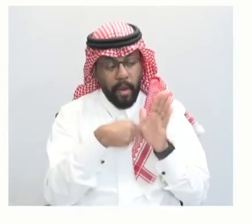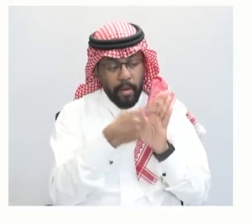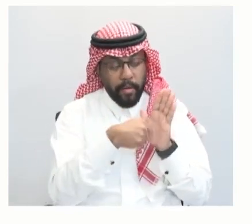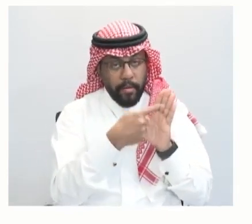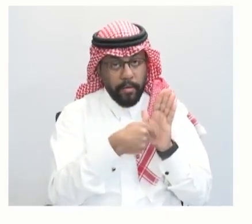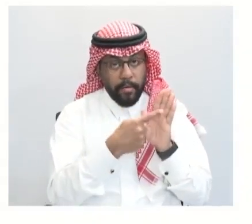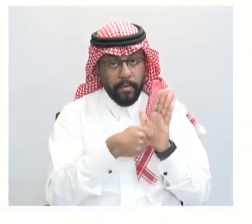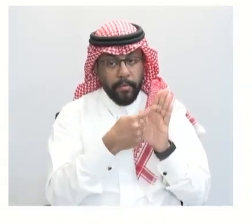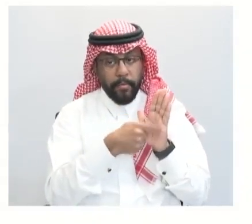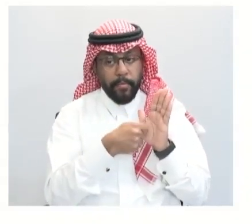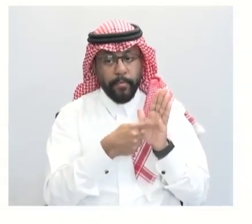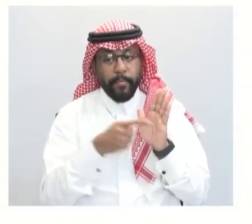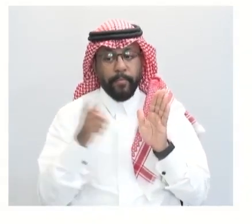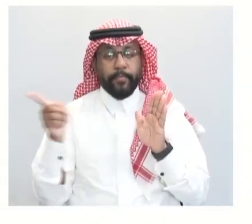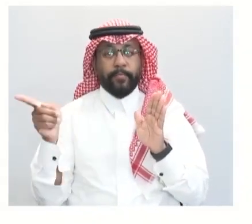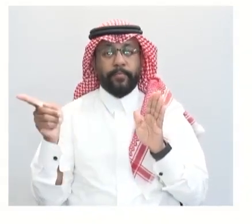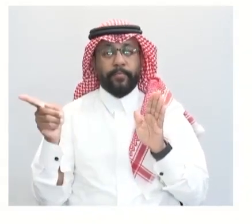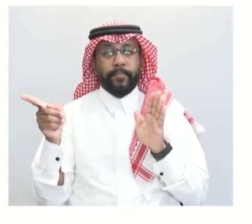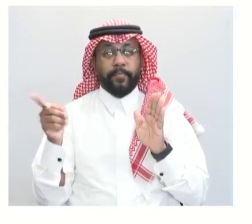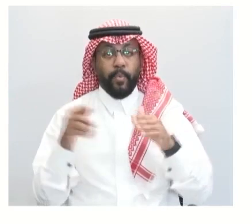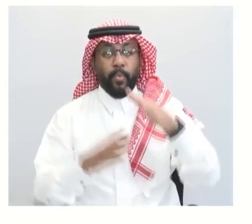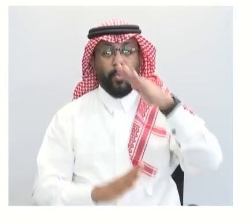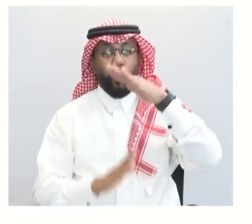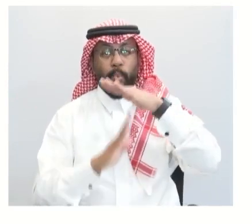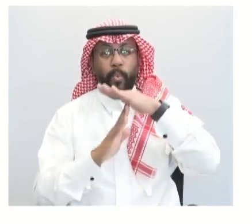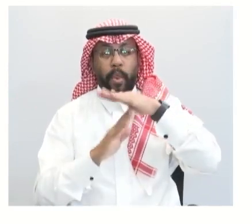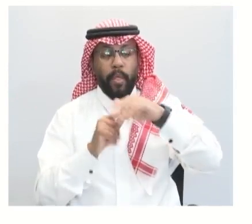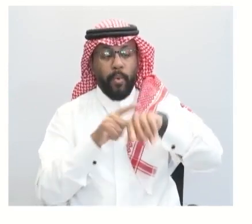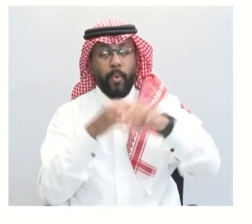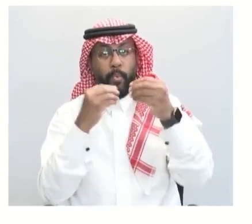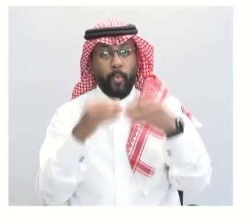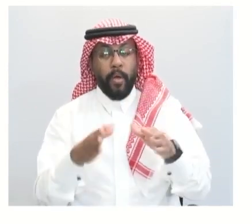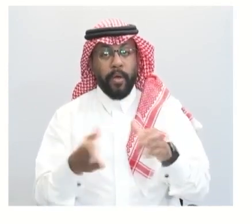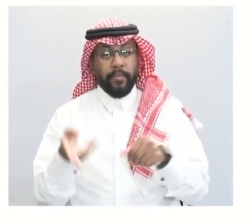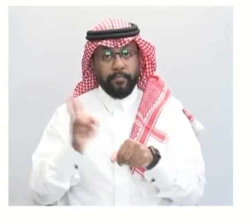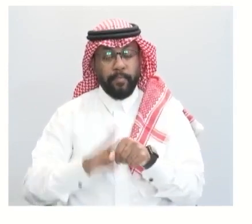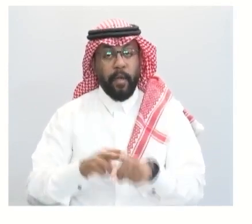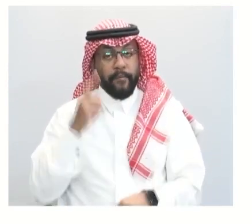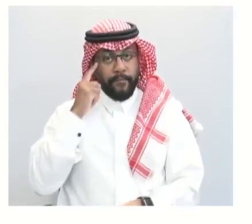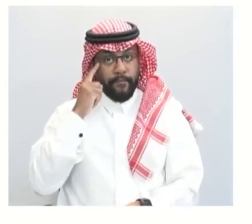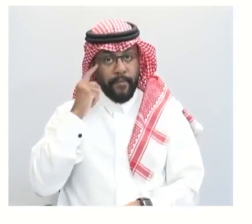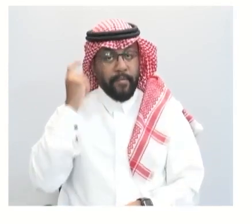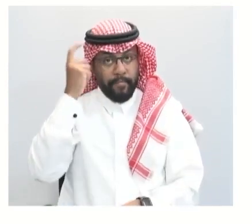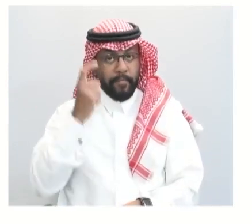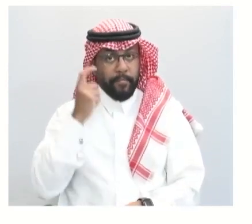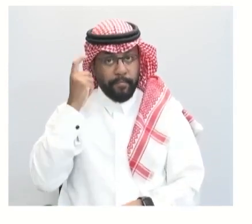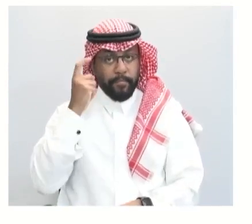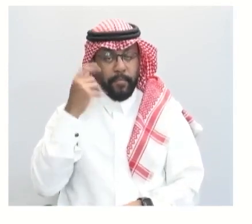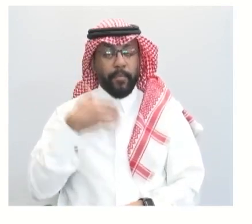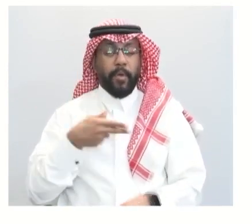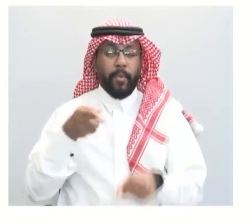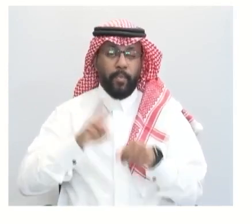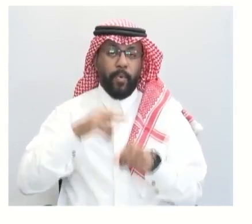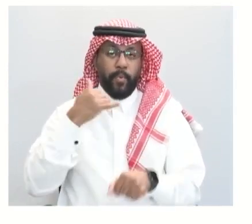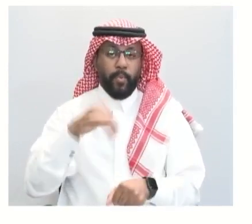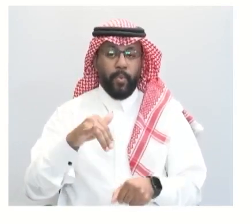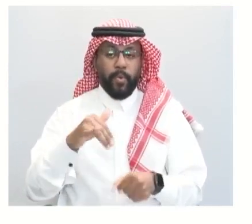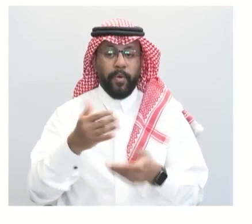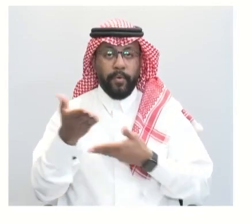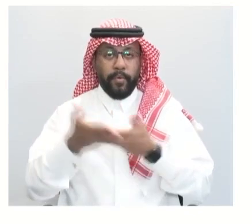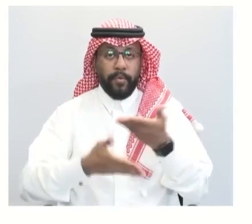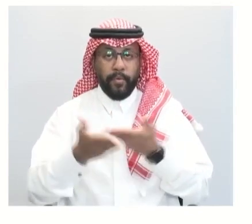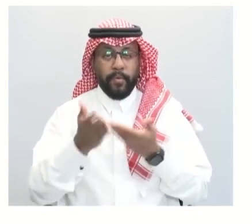في هذا الفضاء كذلك سوف اترك لكم بعض الوقت للاجابه على هذا التدريب ثم نعود ونستكمل